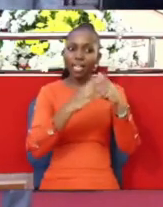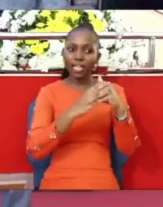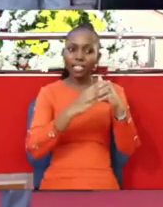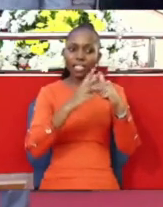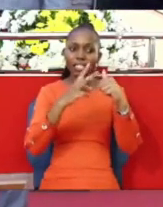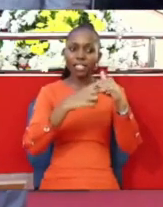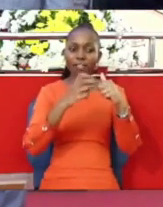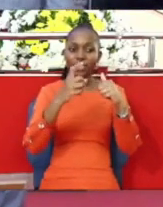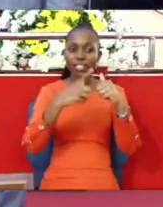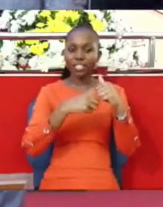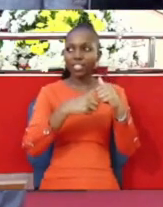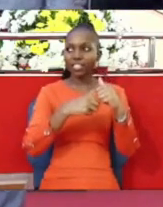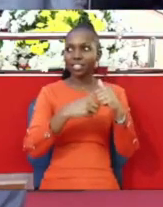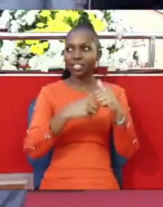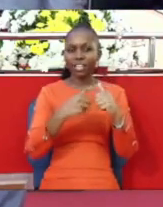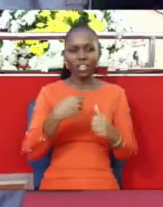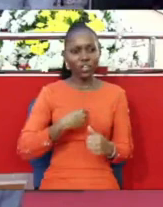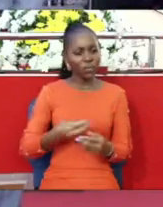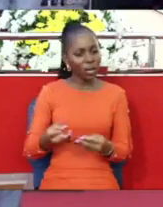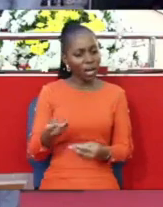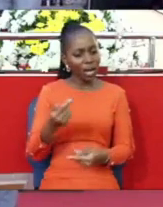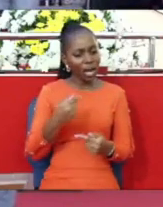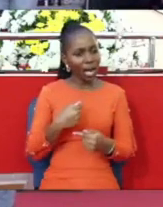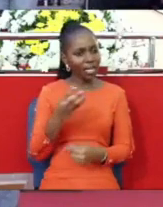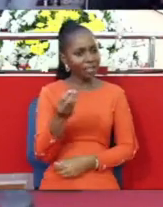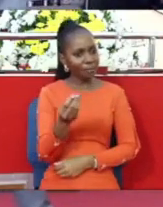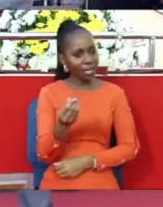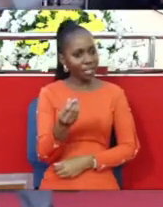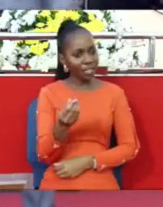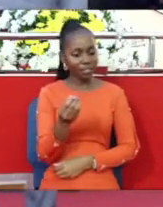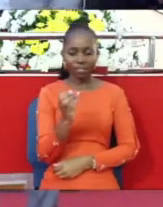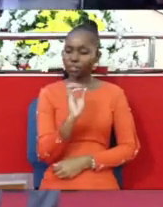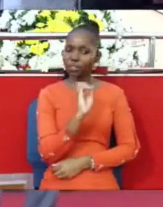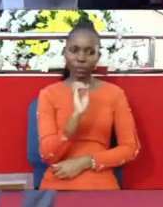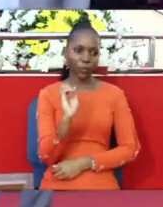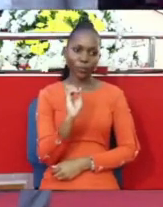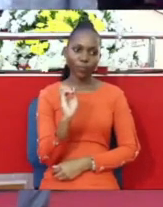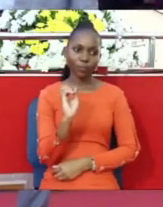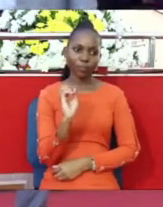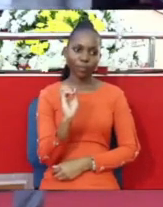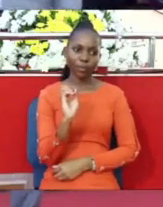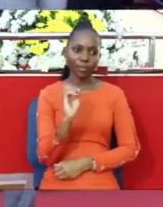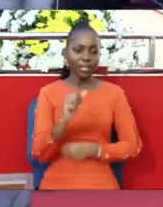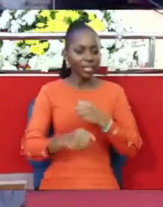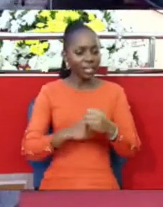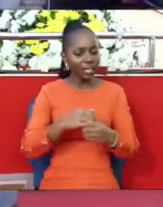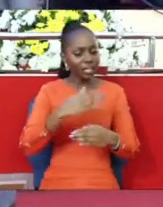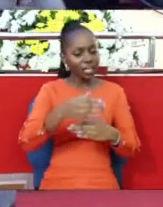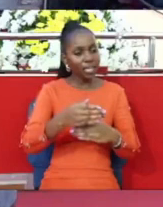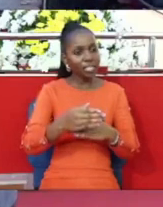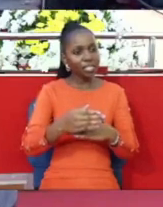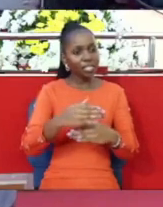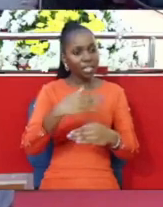have it? Pesa zikuwa. I didn't. Na 1977 nikasema la. In 1977 I did. 1978 it. Ilitoka wapi?